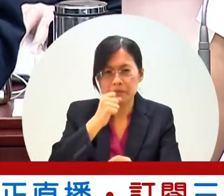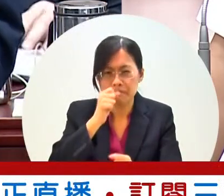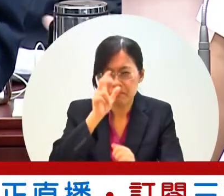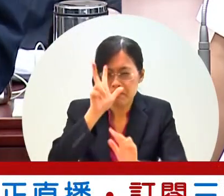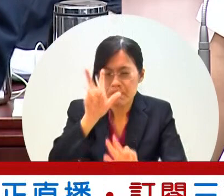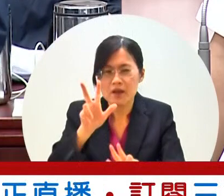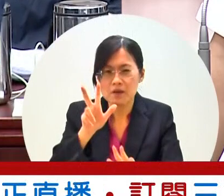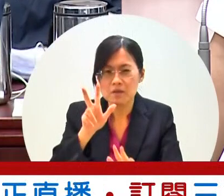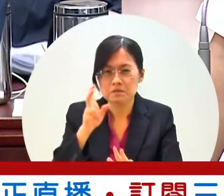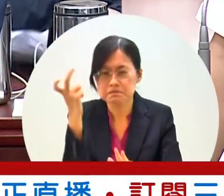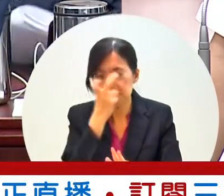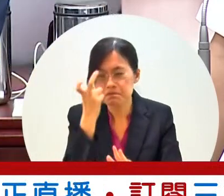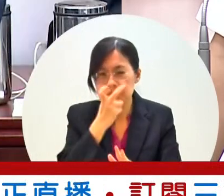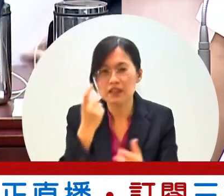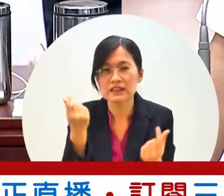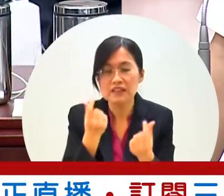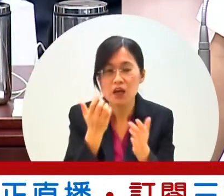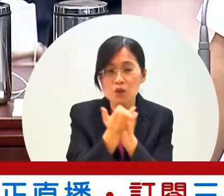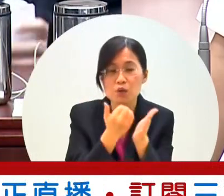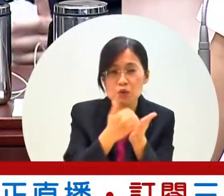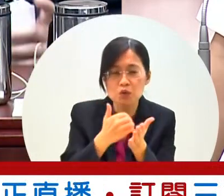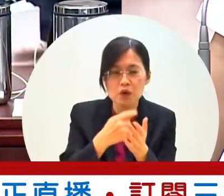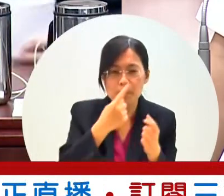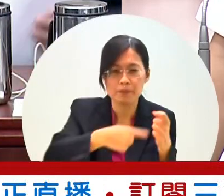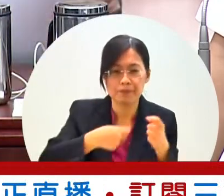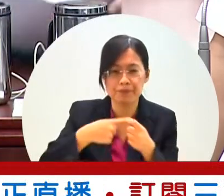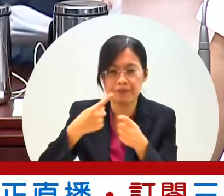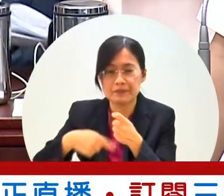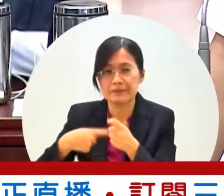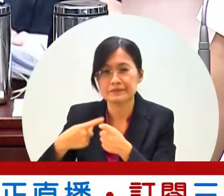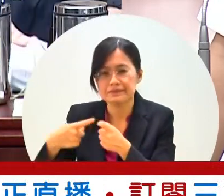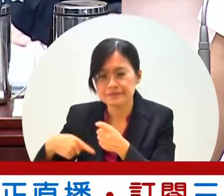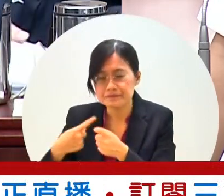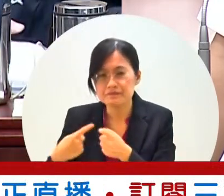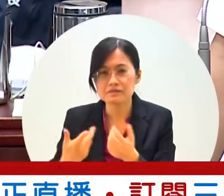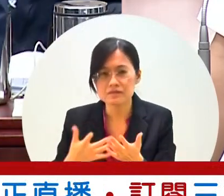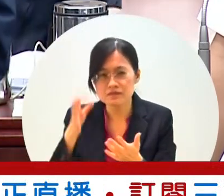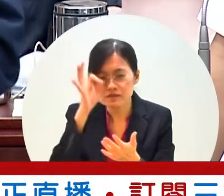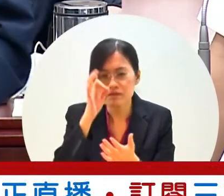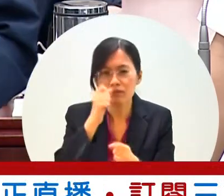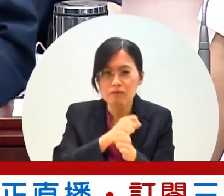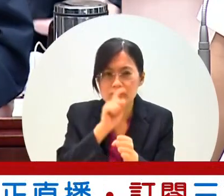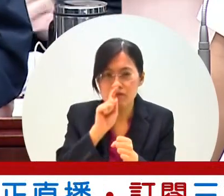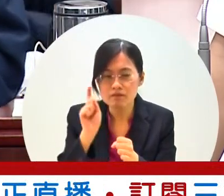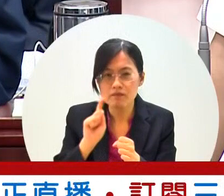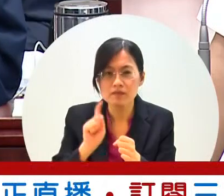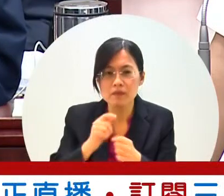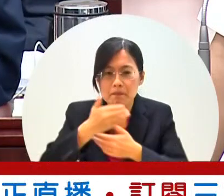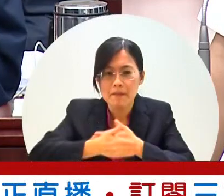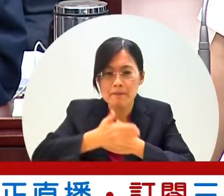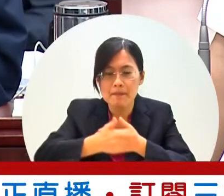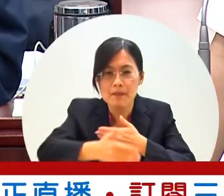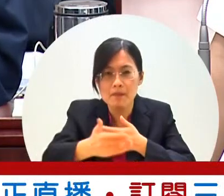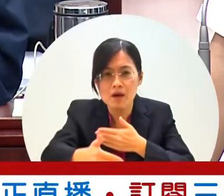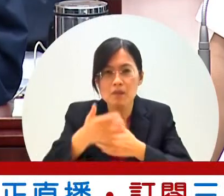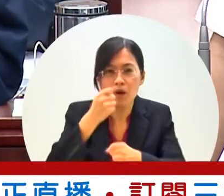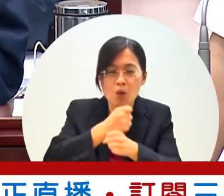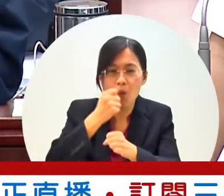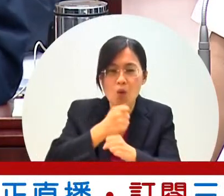括预算，那我们逐年看怎么做。我觉得把这些这个怎么样能